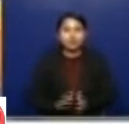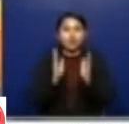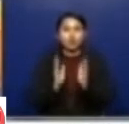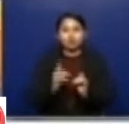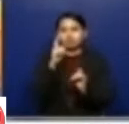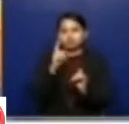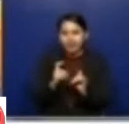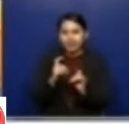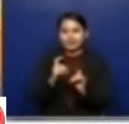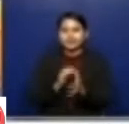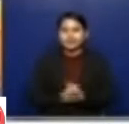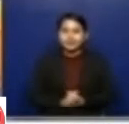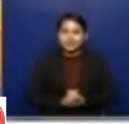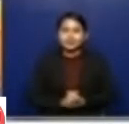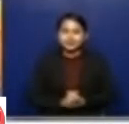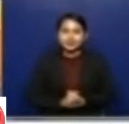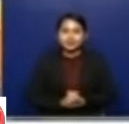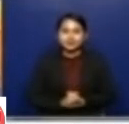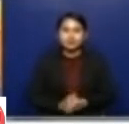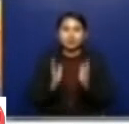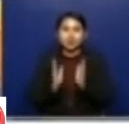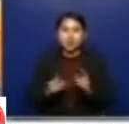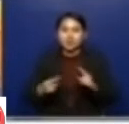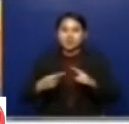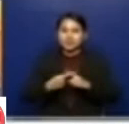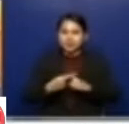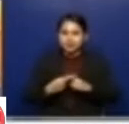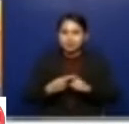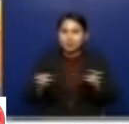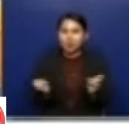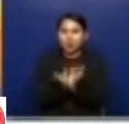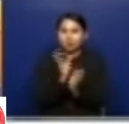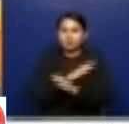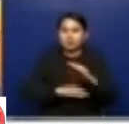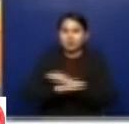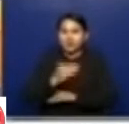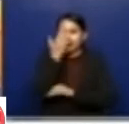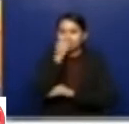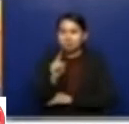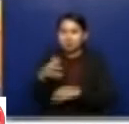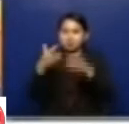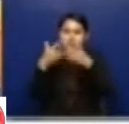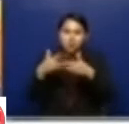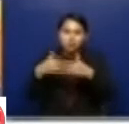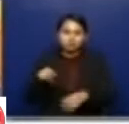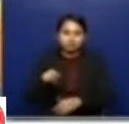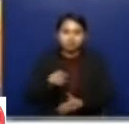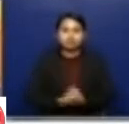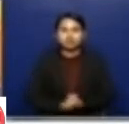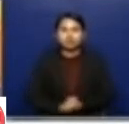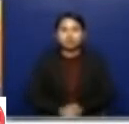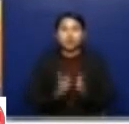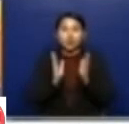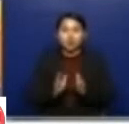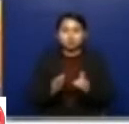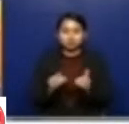ร่คนที่เจ็บป่วยพิกลพิการเพราะเหมืองแร่คนที่ถูกฟ้องร้อง